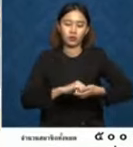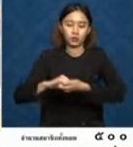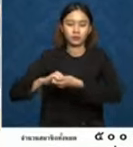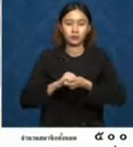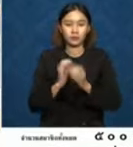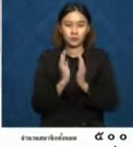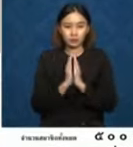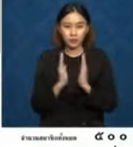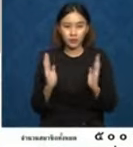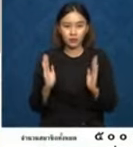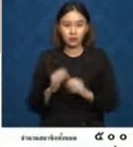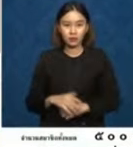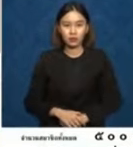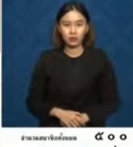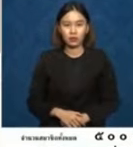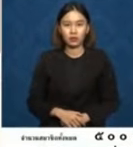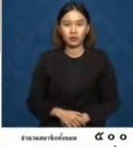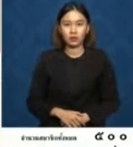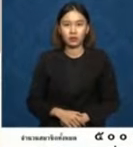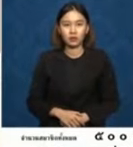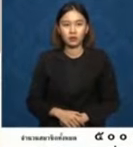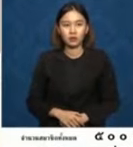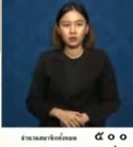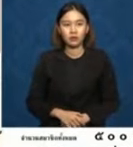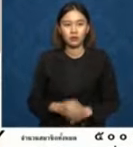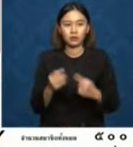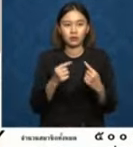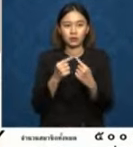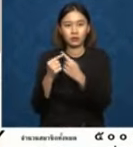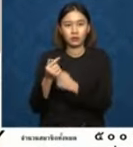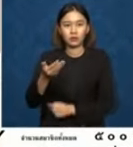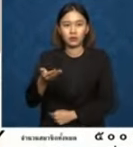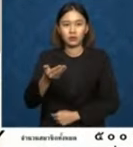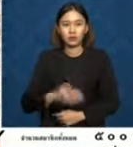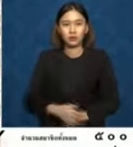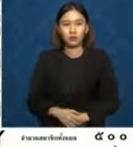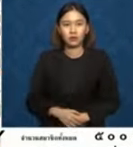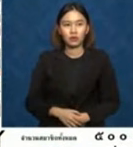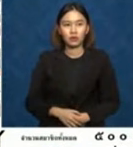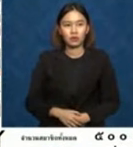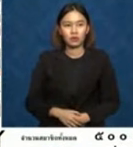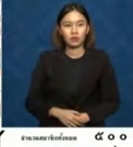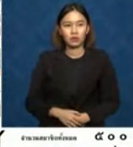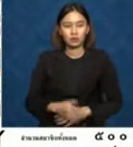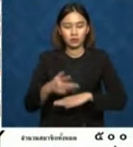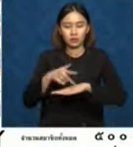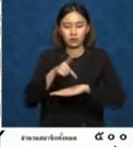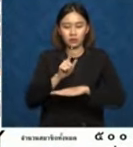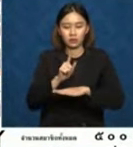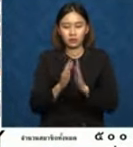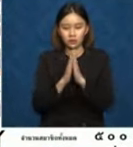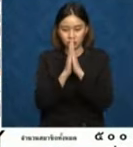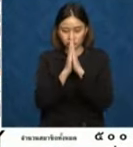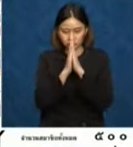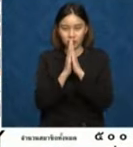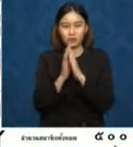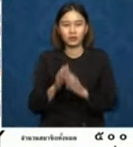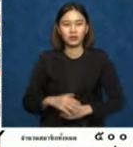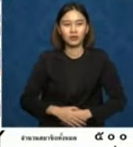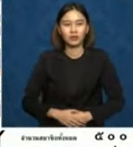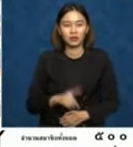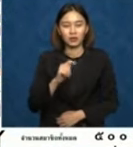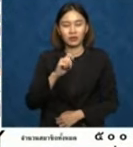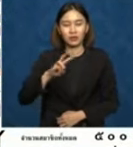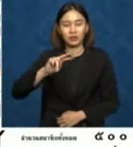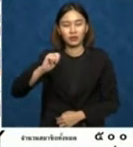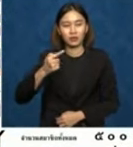อบคุณค่ะ ขอบคุณครับเชิญท่านตวงทิพย์จินตเวชครับ กราบเรียนท่านประธานสภาที่เคารพดิฉันตวง